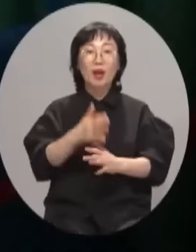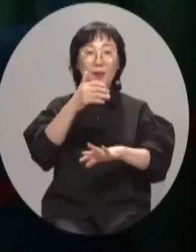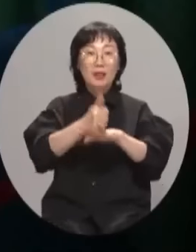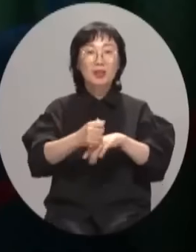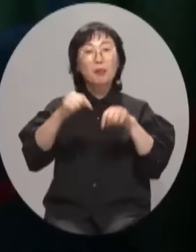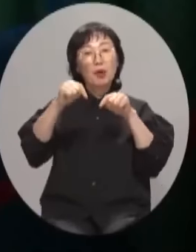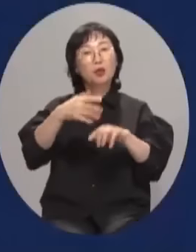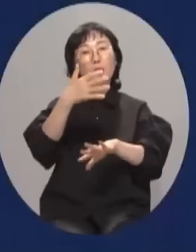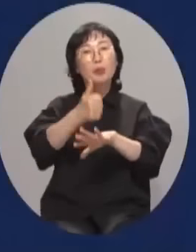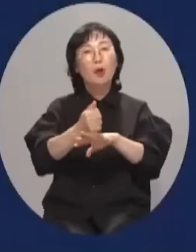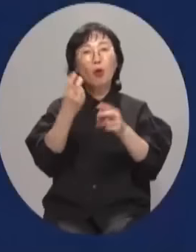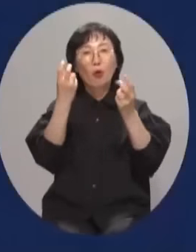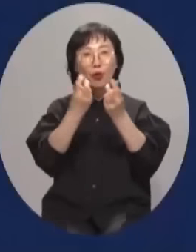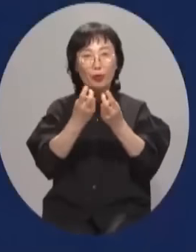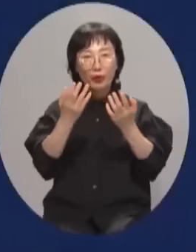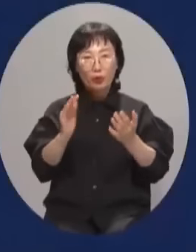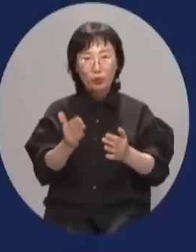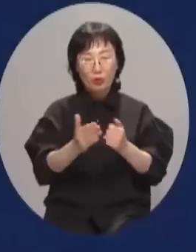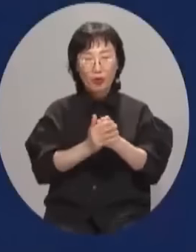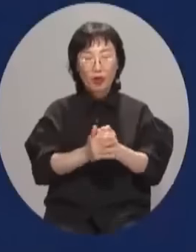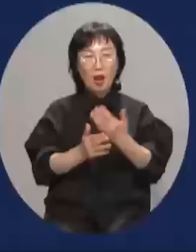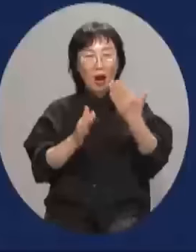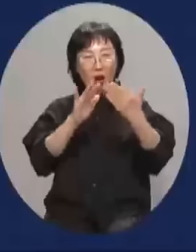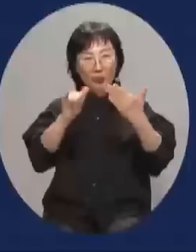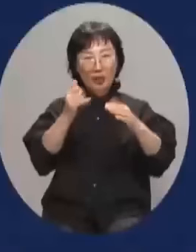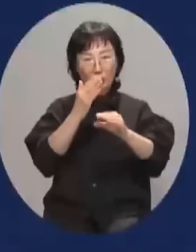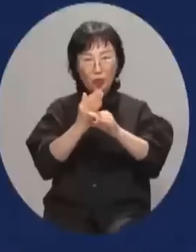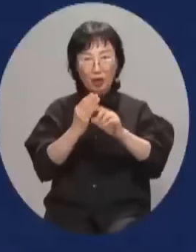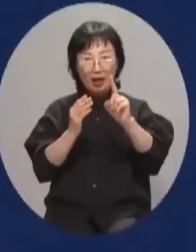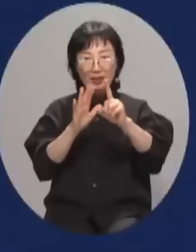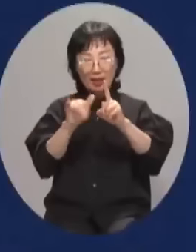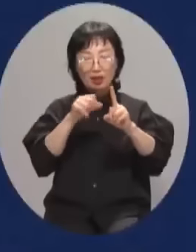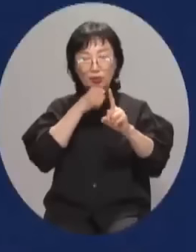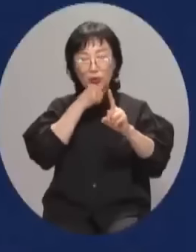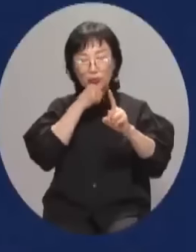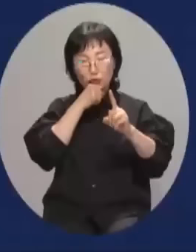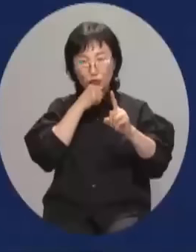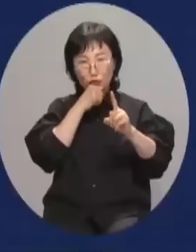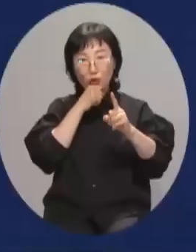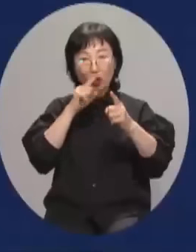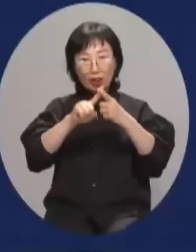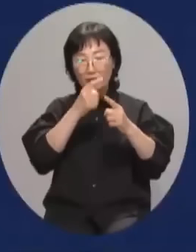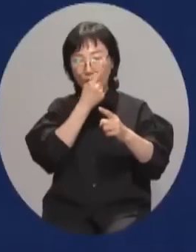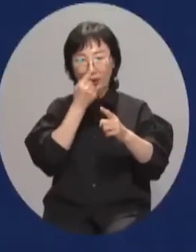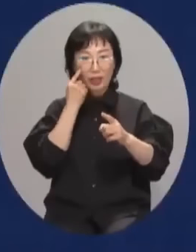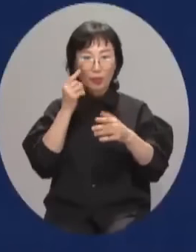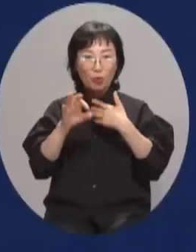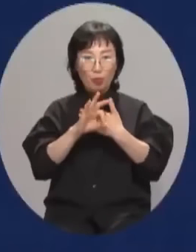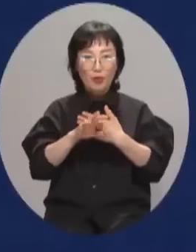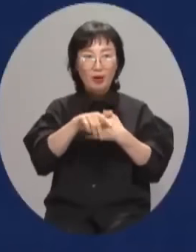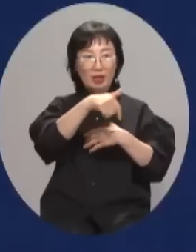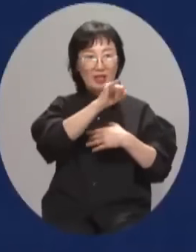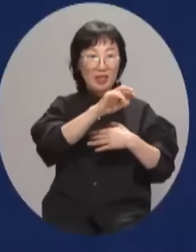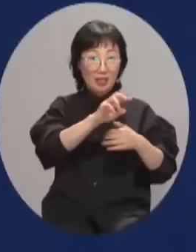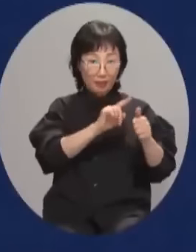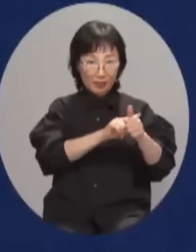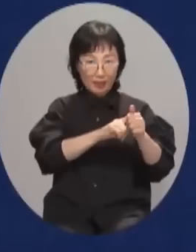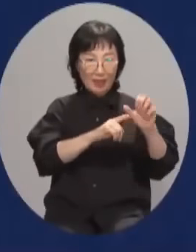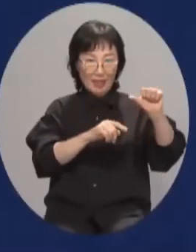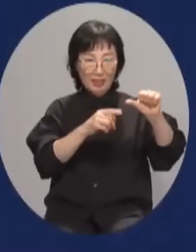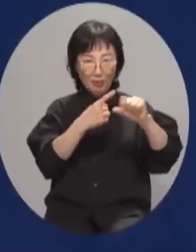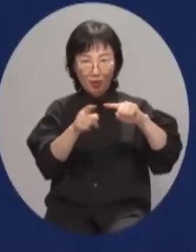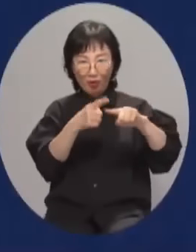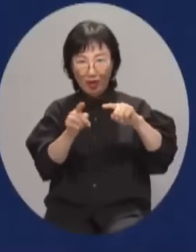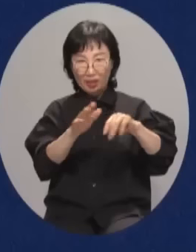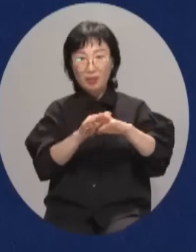결과는 어땠을까 심사위원 아명 중 한 명이 먹인 점수표입니다 김용현 감독은 다섯개 평가항목